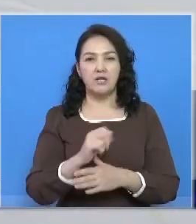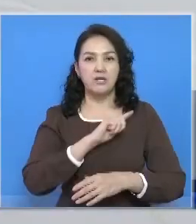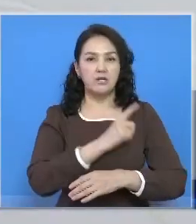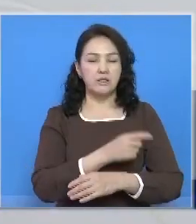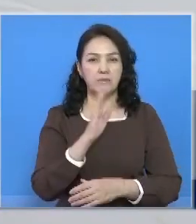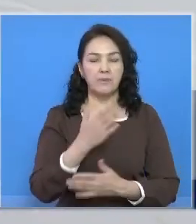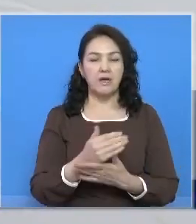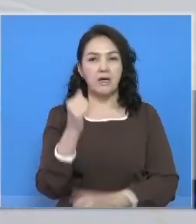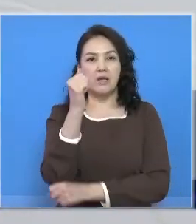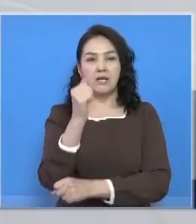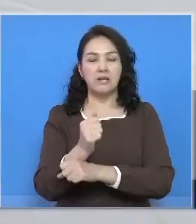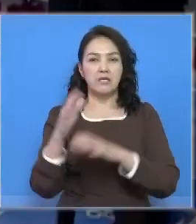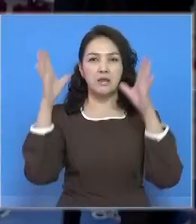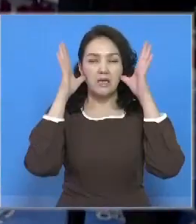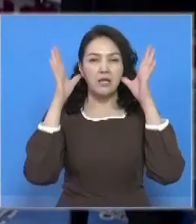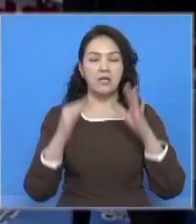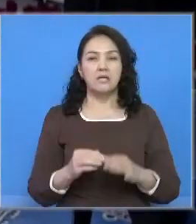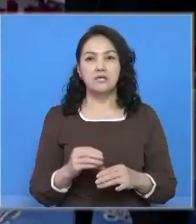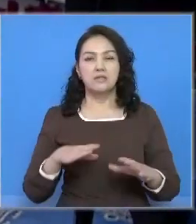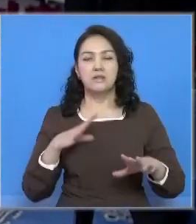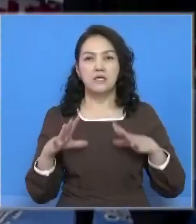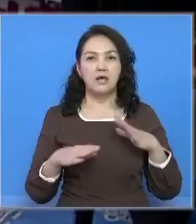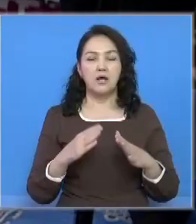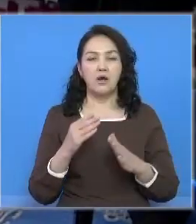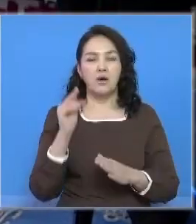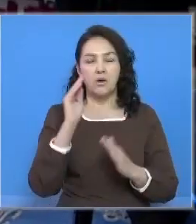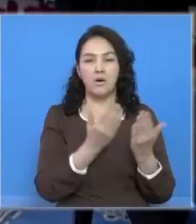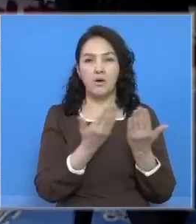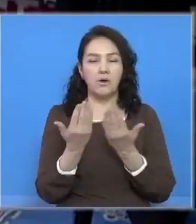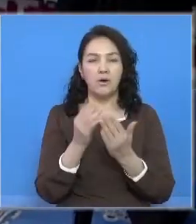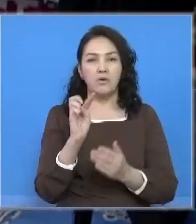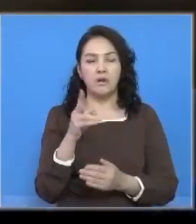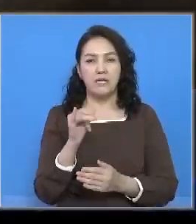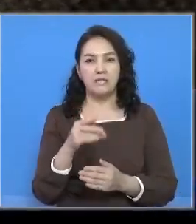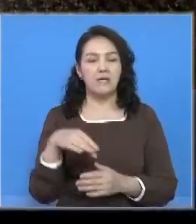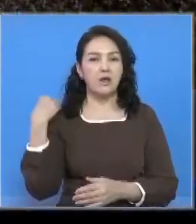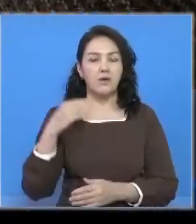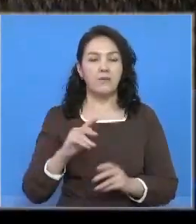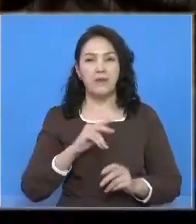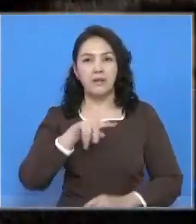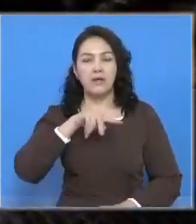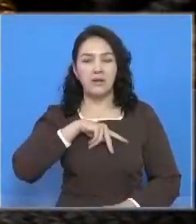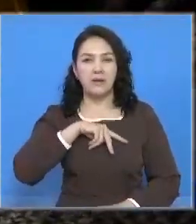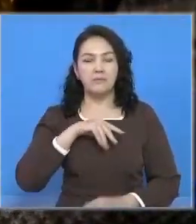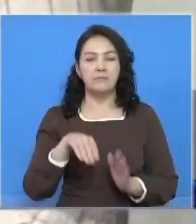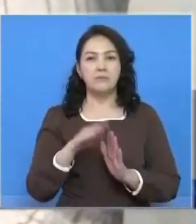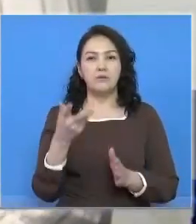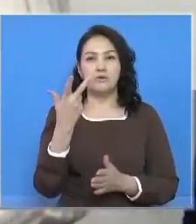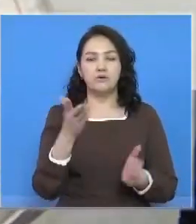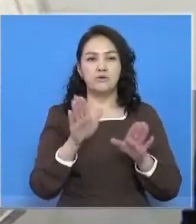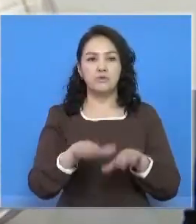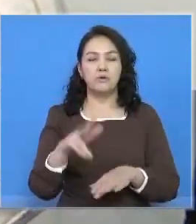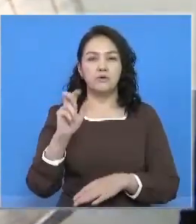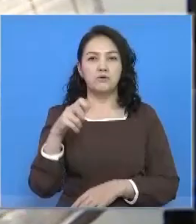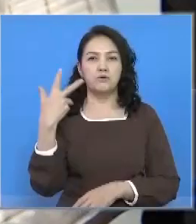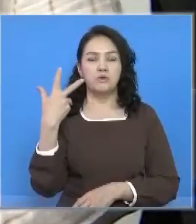Діни қызметкерлер де бұл түнге ерекше дайындалған. Алдымен Құранды жатқа оқыған ақтөбеліктерді марапаттап, жүлделерін табыстады. Үшінші орынға 150,